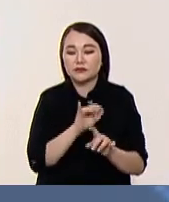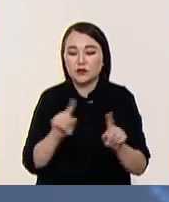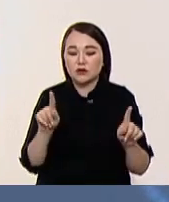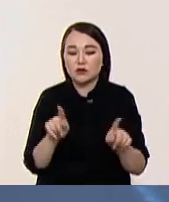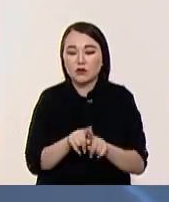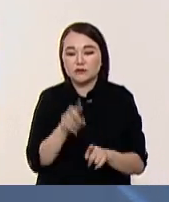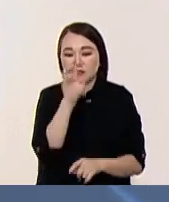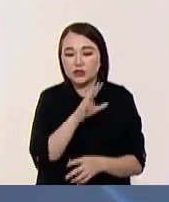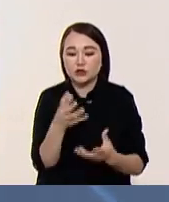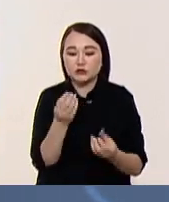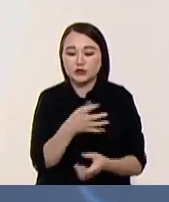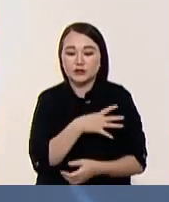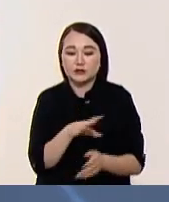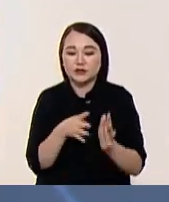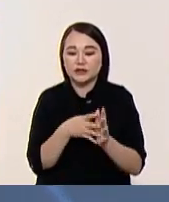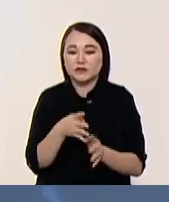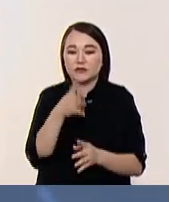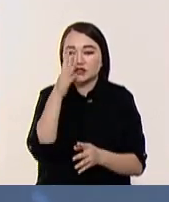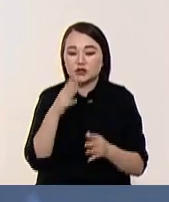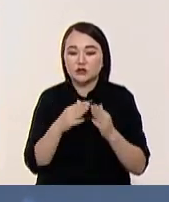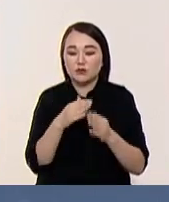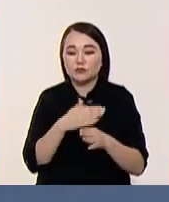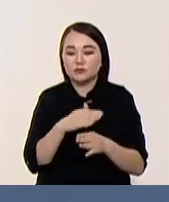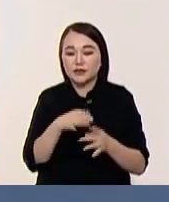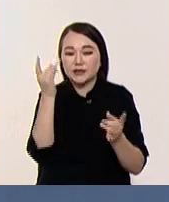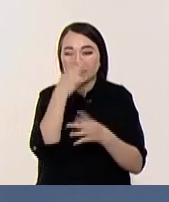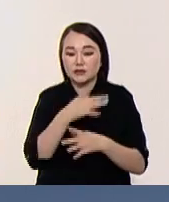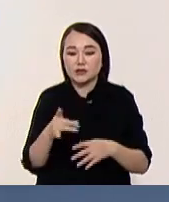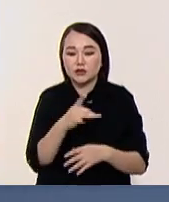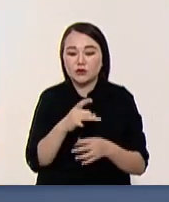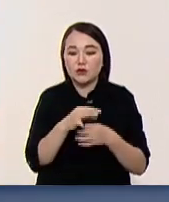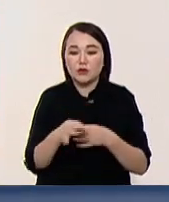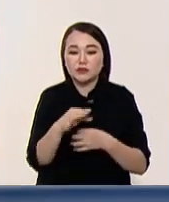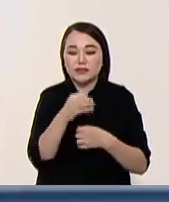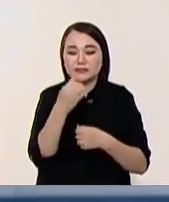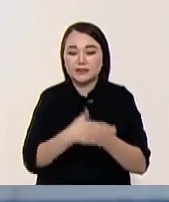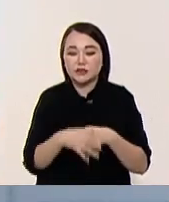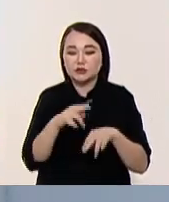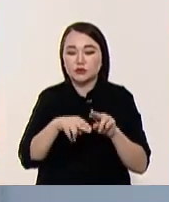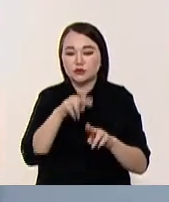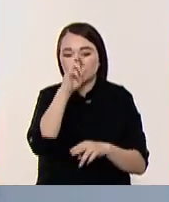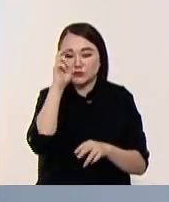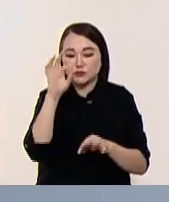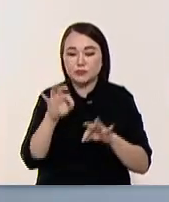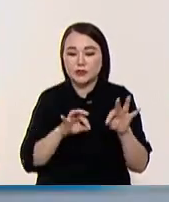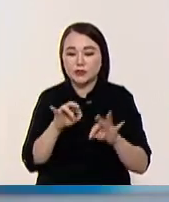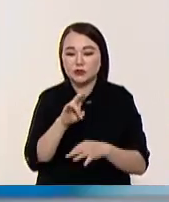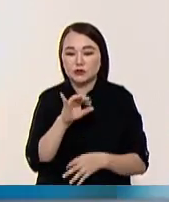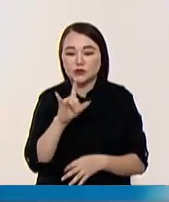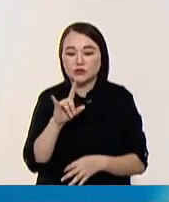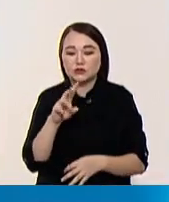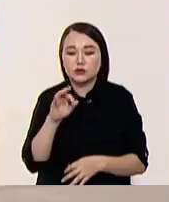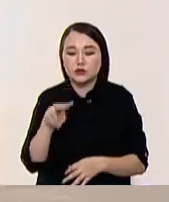такого в стране еще не было. 9-этажный ипотечный дом в элитном районе областного центра строился по государственной программе «Нурлы жол».